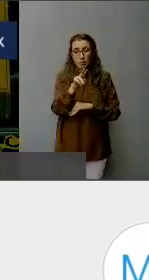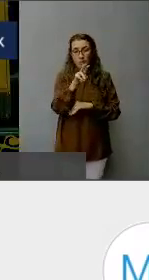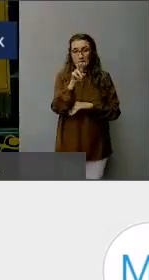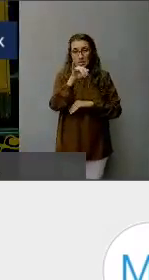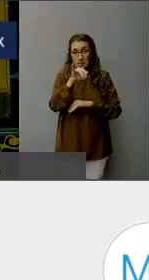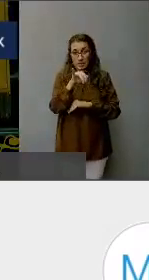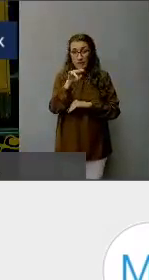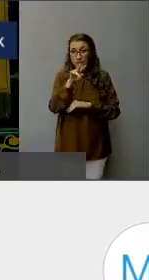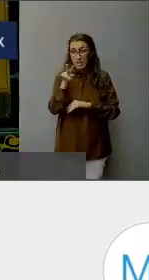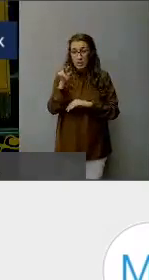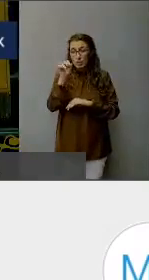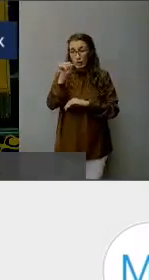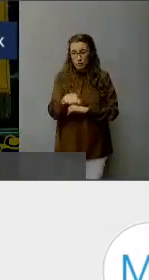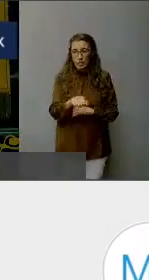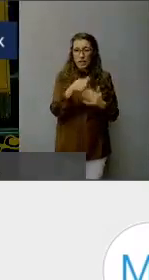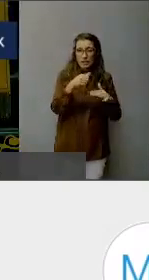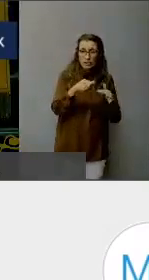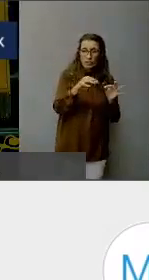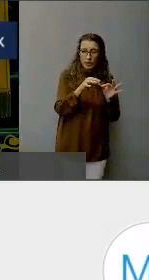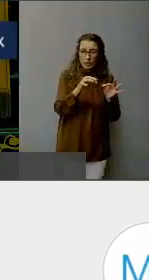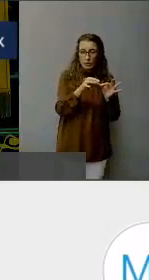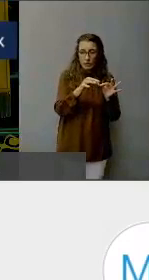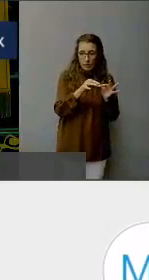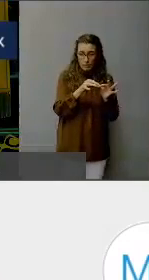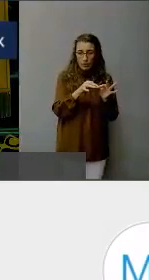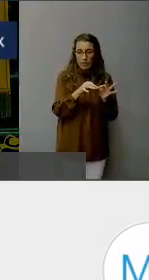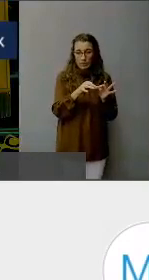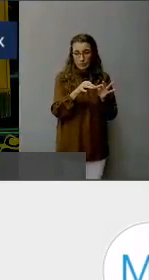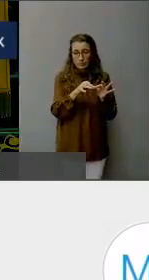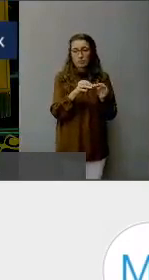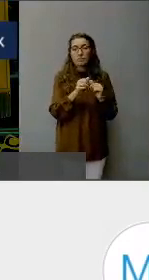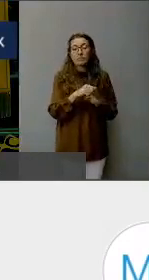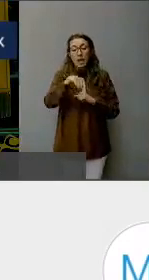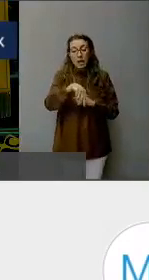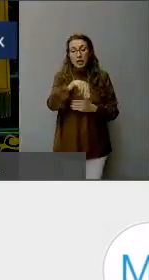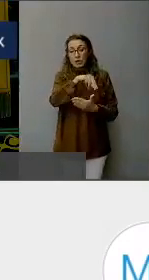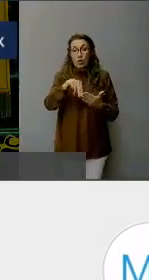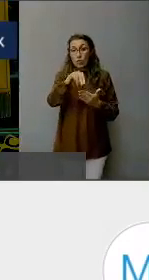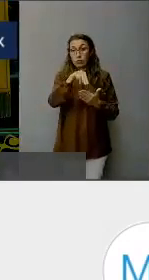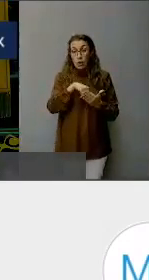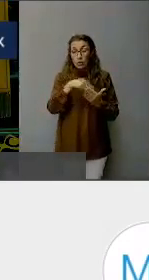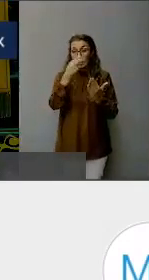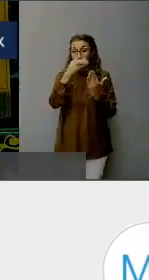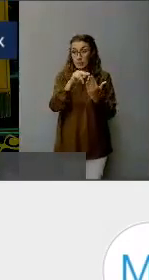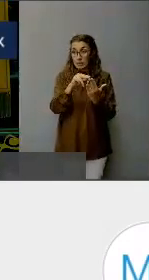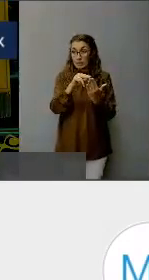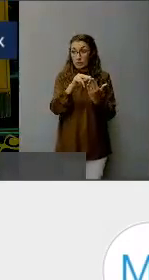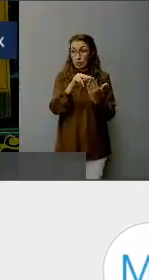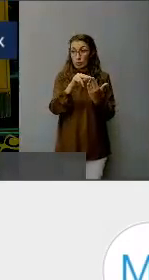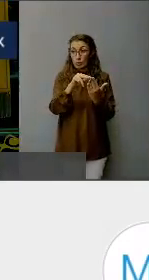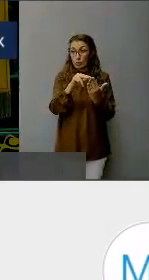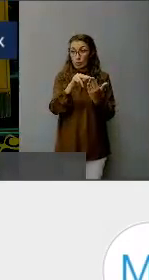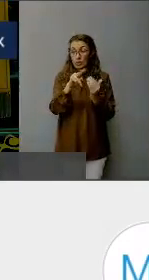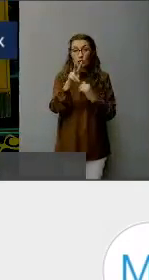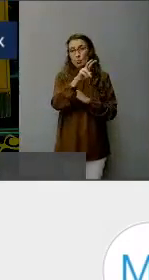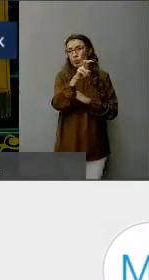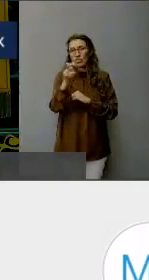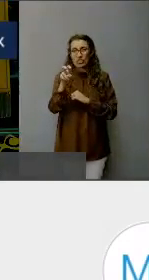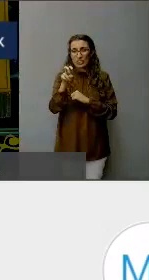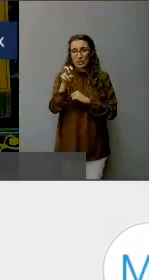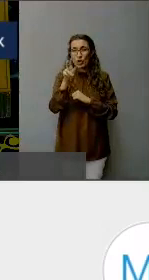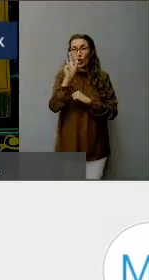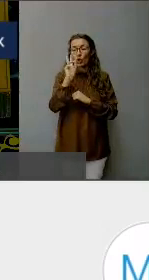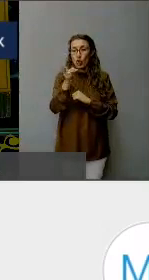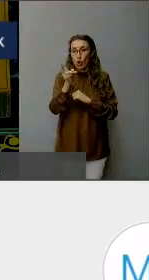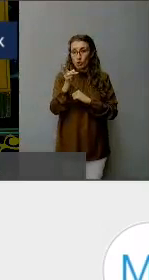22 contrari 16 con il suo 211 pongo ora in votazione l'emendamento numero 212